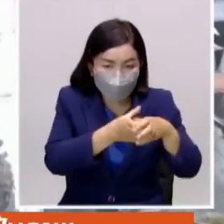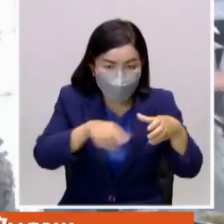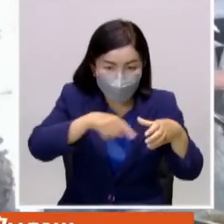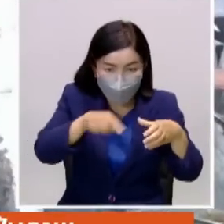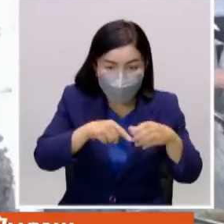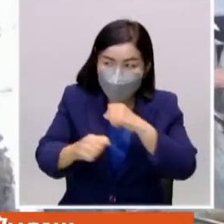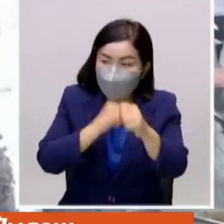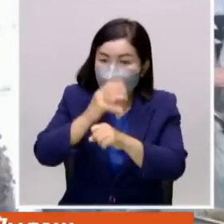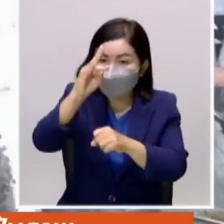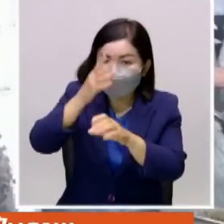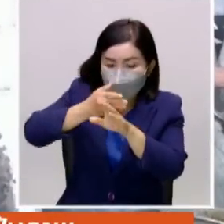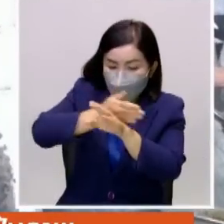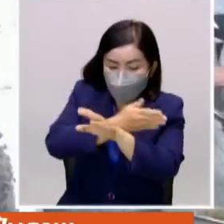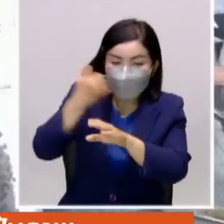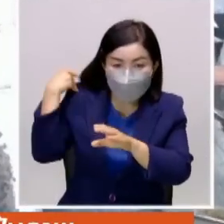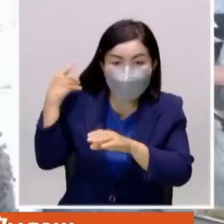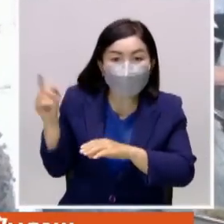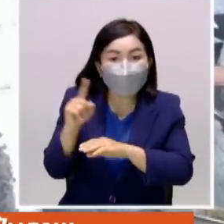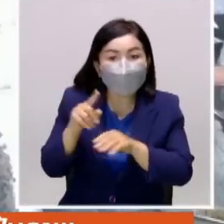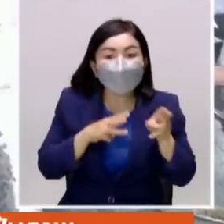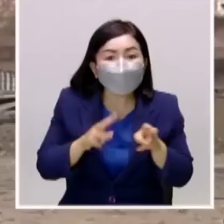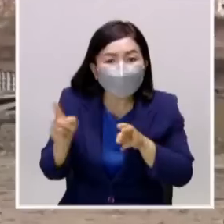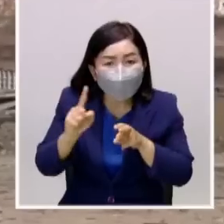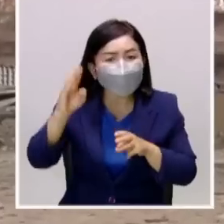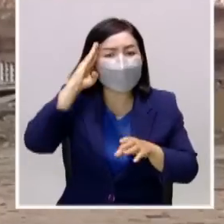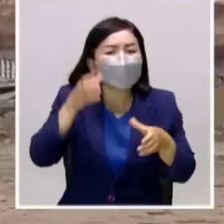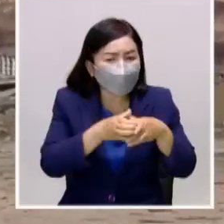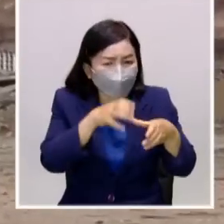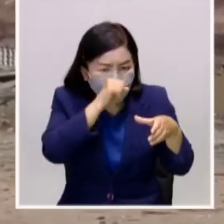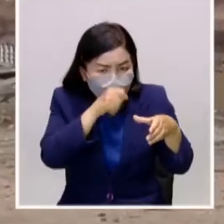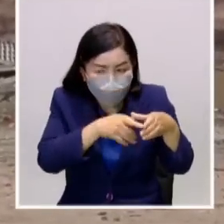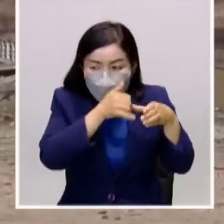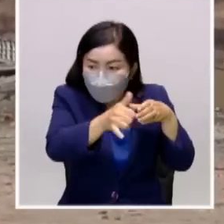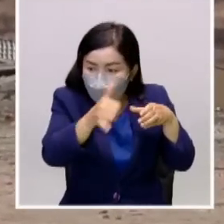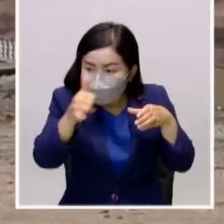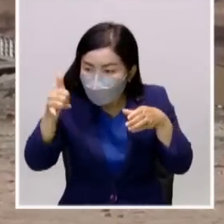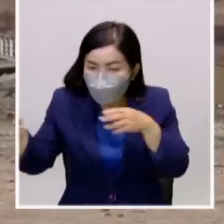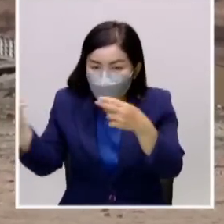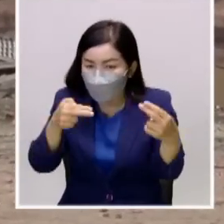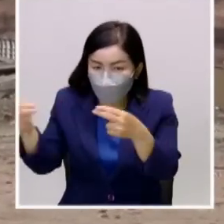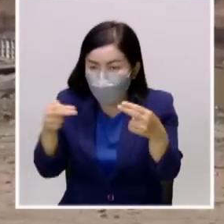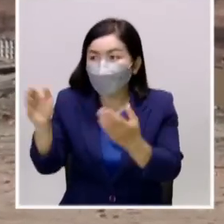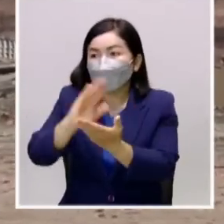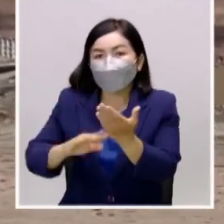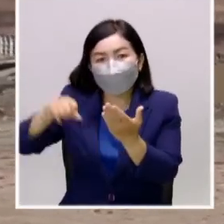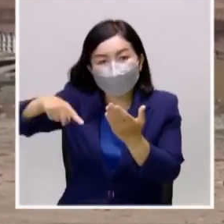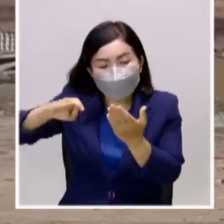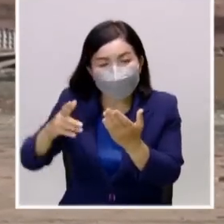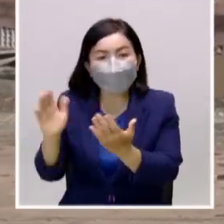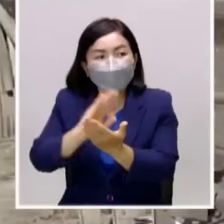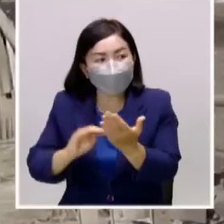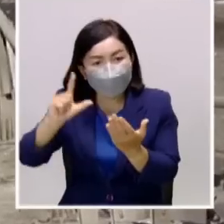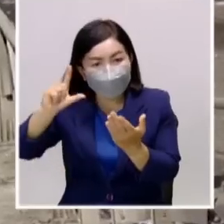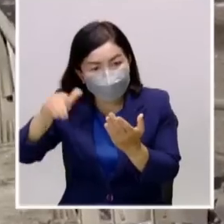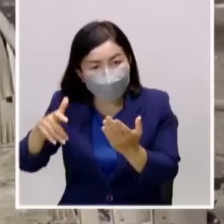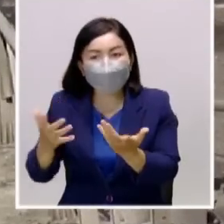ช่วง7ปีที่ผ่านมาซึ่งถูกส่งไปยังจุดเกิดสงครามต่างๆนะครับเข้าไปสู้รบไม่ว่าจะเป็นที่ซีเรียลิเบียแล้ว